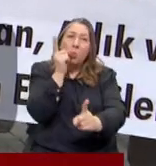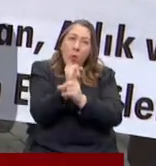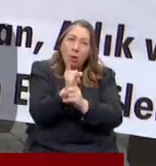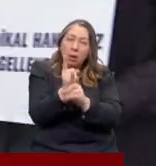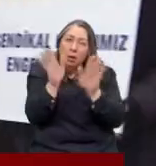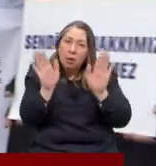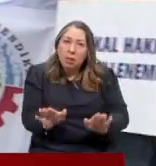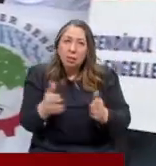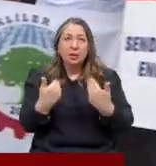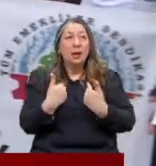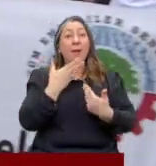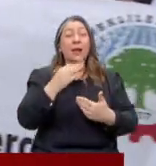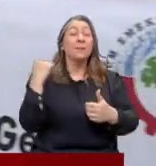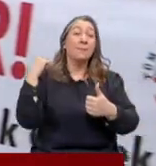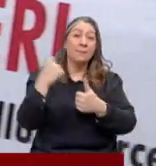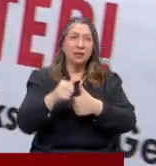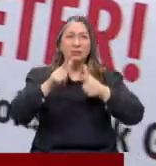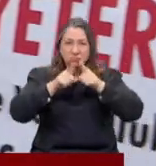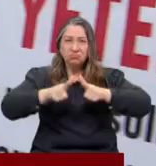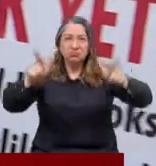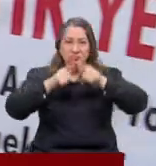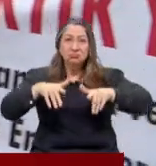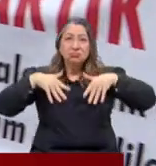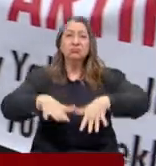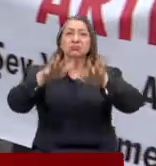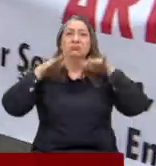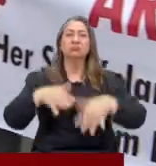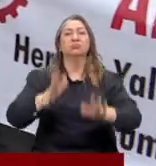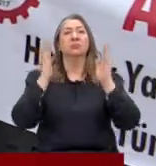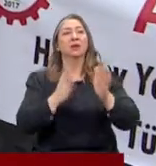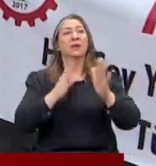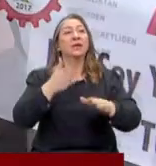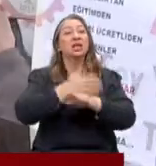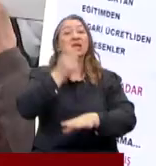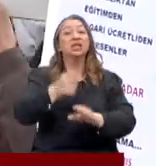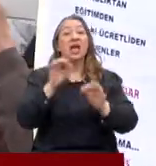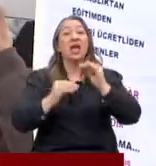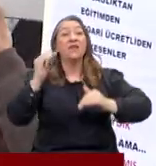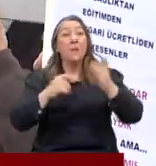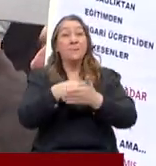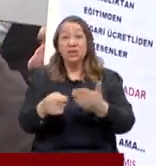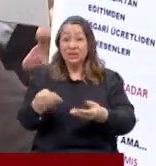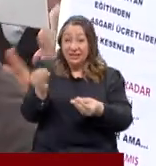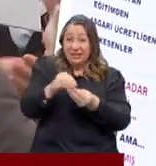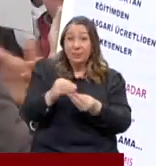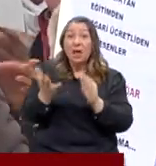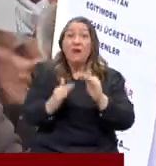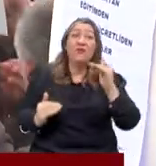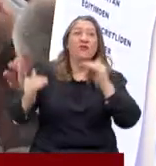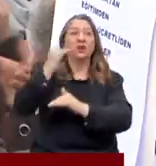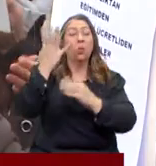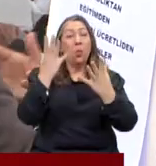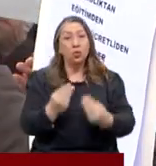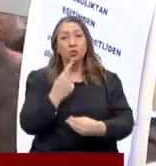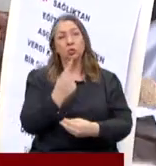mahkum ettiniz. Emekliler bir kez daha seslerini duyurmak için sokaktaydı. Gerçek enflasyonun maaşlarına gelen zamdan çok daha